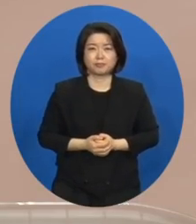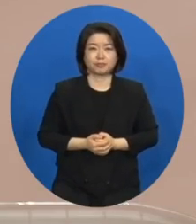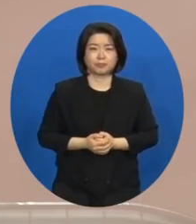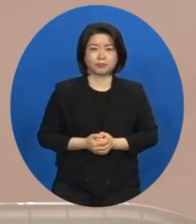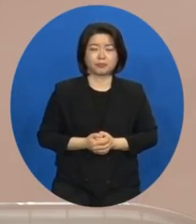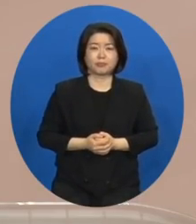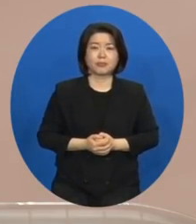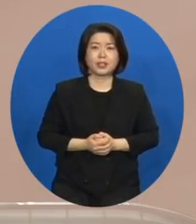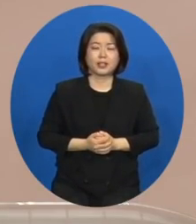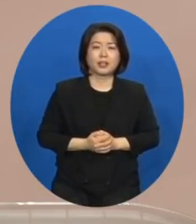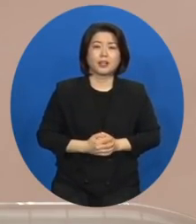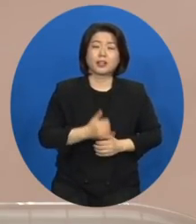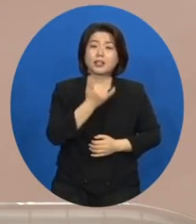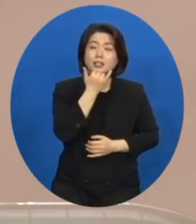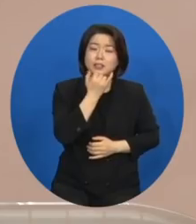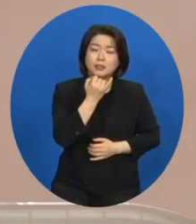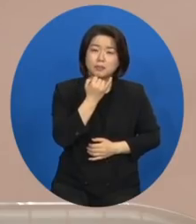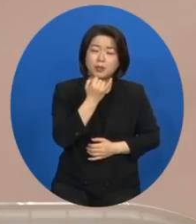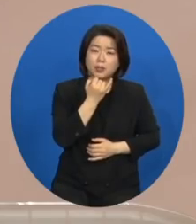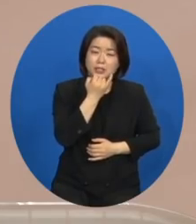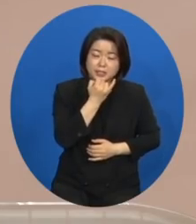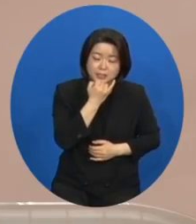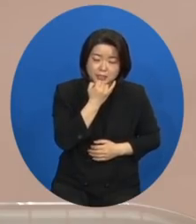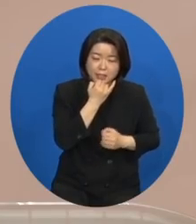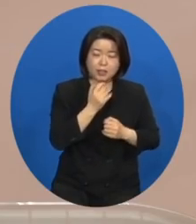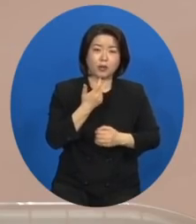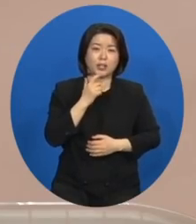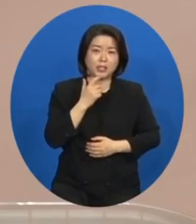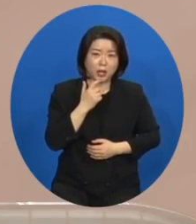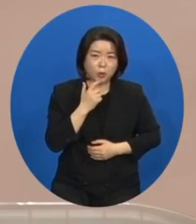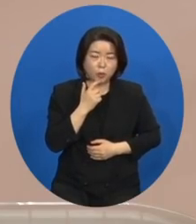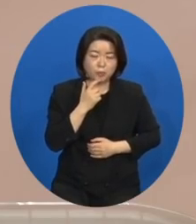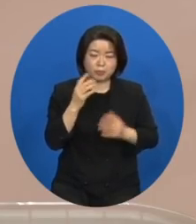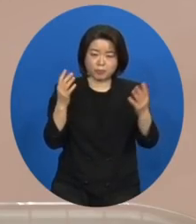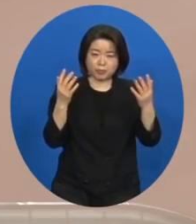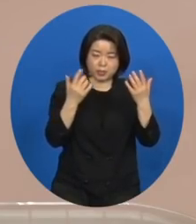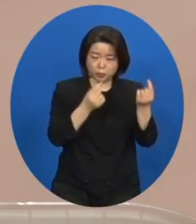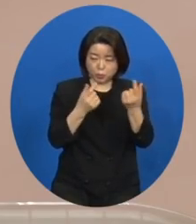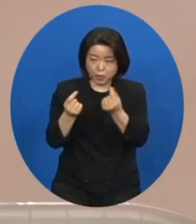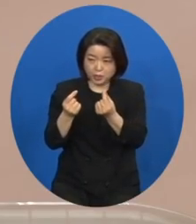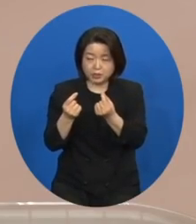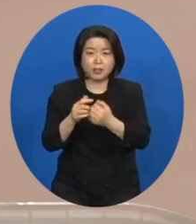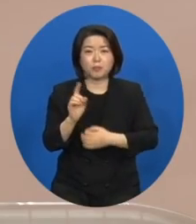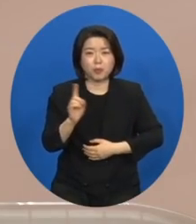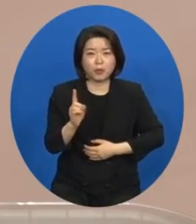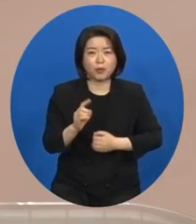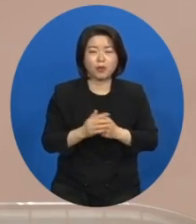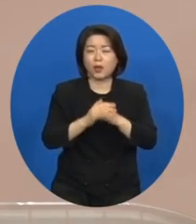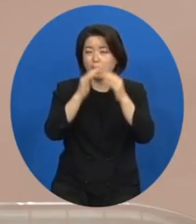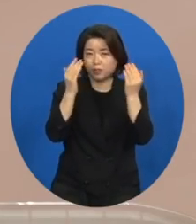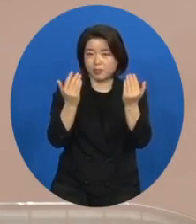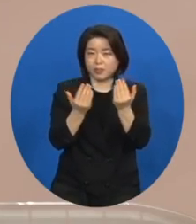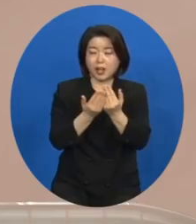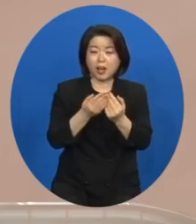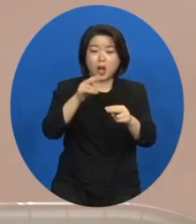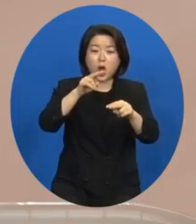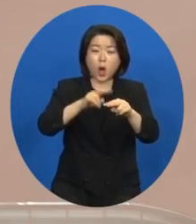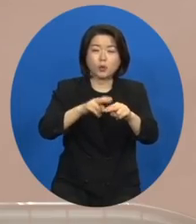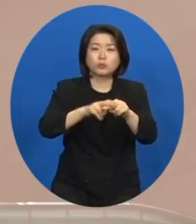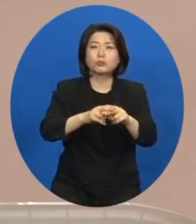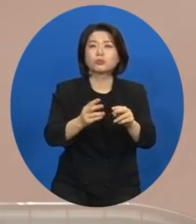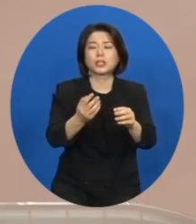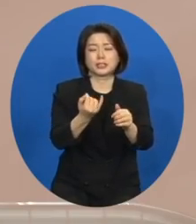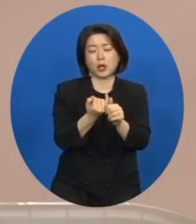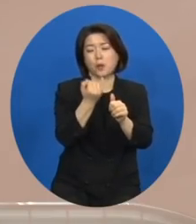이삭과 야곱과 모세의 공통적인 문제 하십니다 전부 배우자를 우물에서 만났다는 겁니다 자 우물은